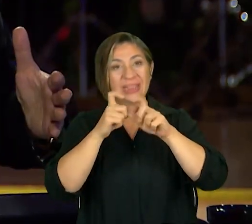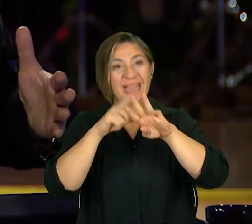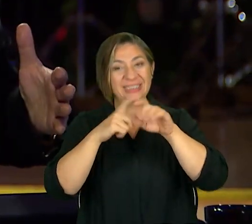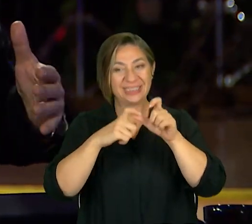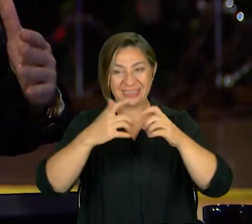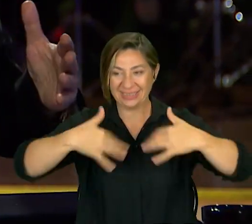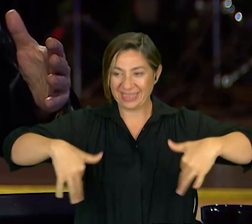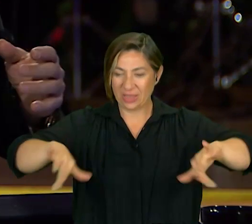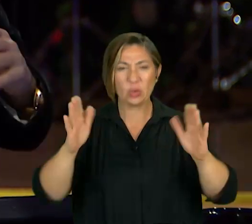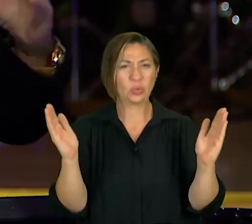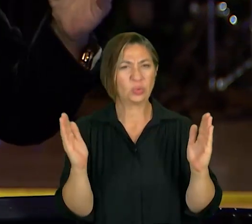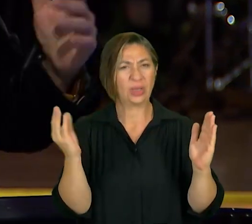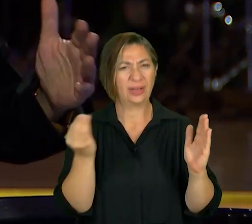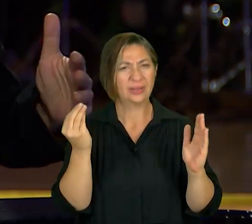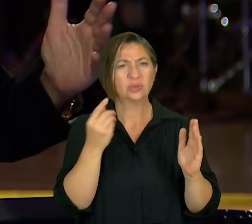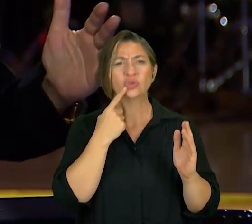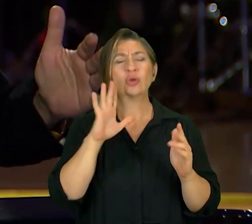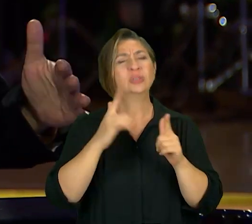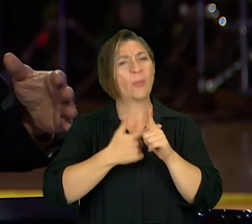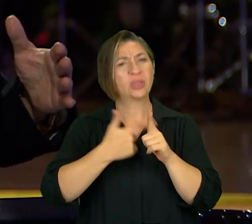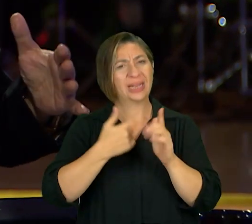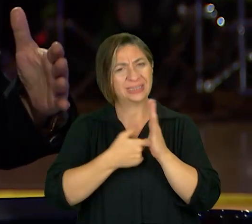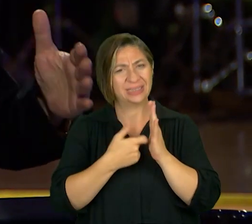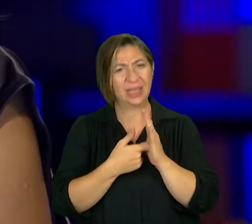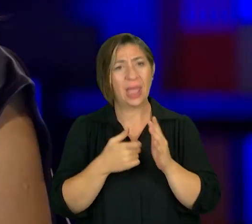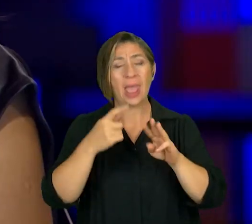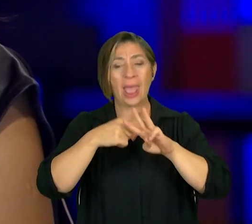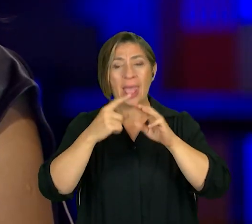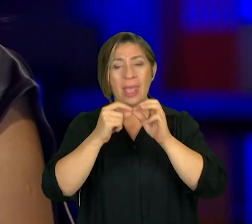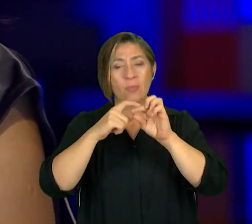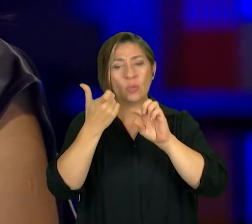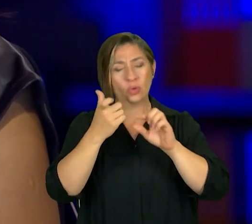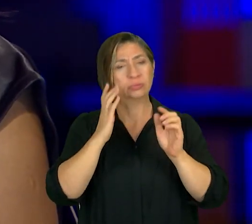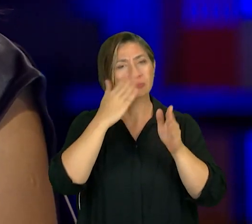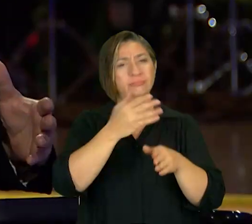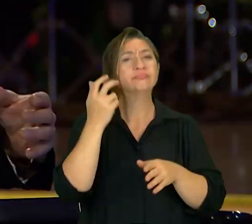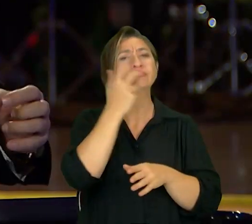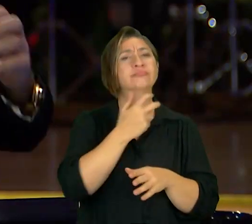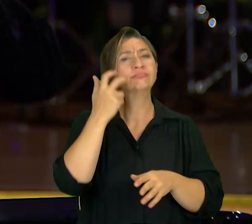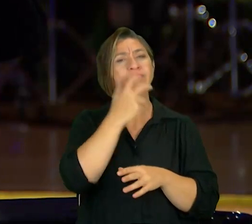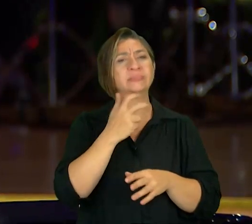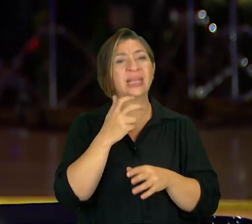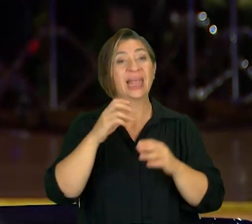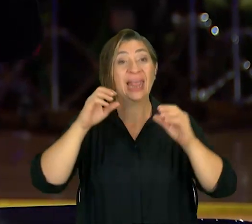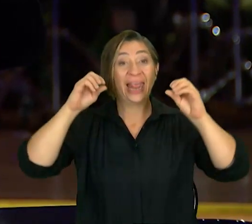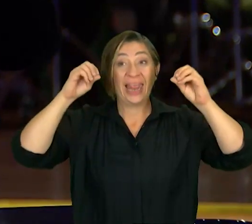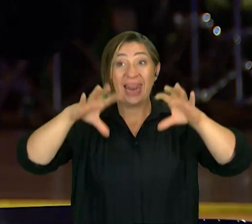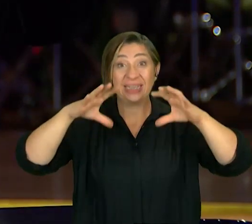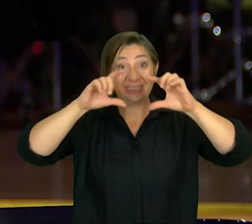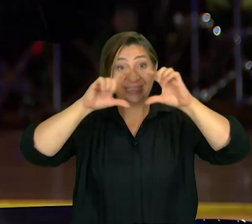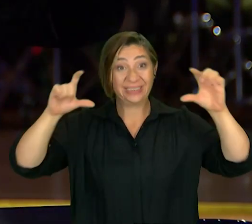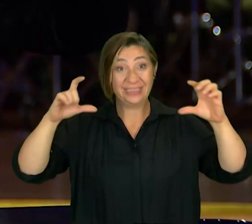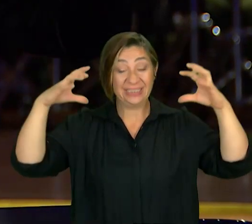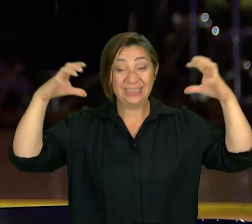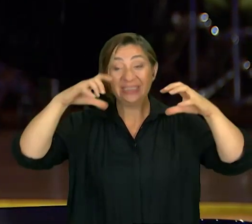bir sahne. Küçük bir sahne. Evet. Söylemeyeceğim otelin ismini filan. Ebru Gündeş orada sahneye çıkmış. Ebru Gündeş'e LED olmasına karşın,